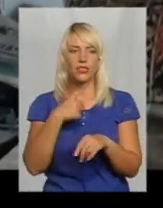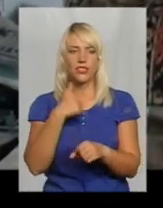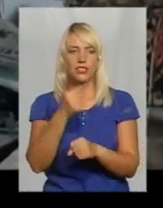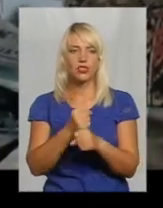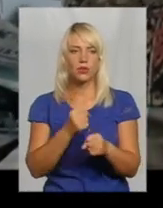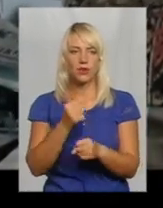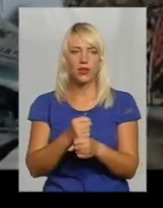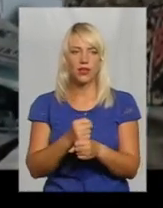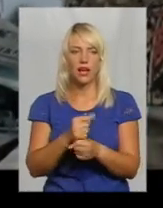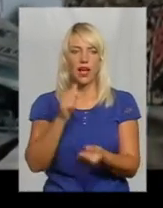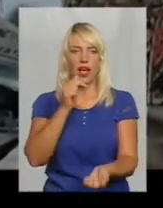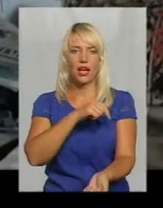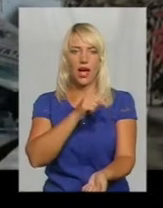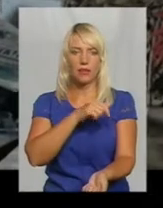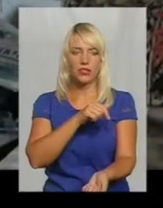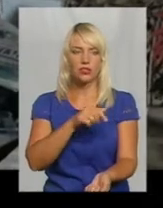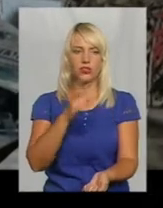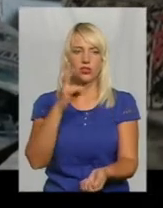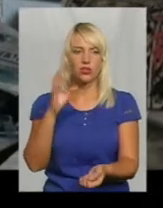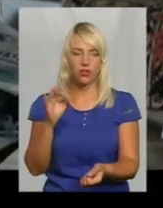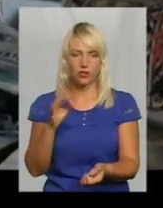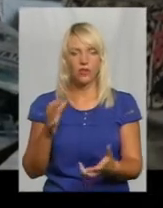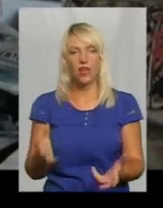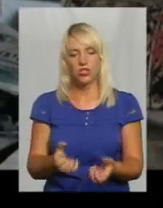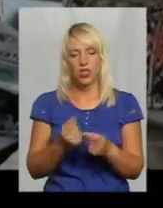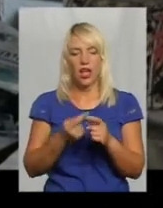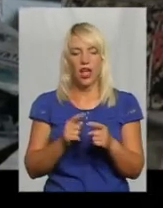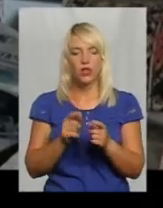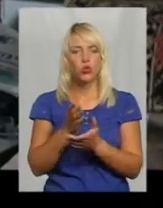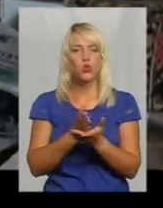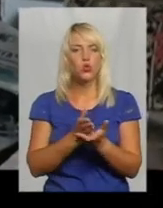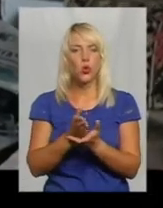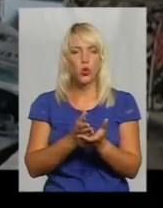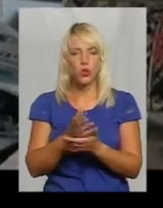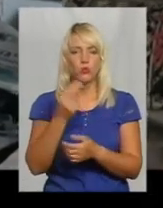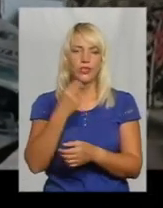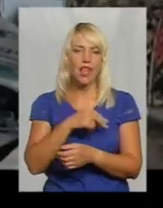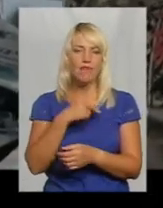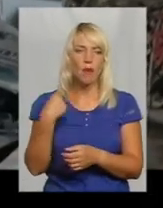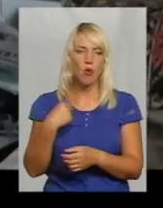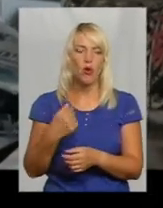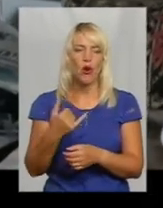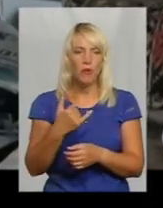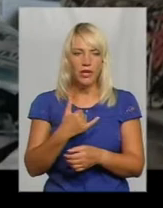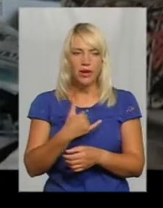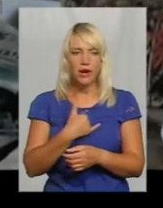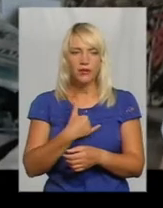зробили капельниці. Ну, знайшла я ту службу, слава Богу, дякувати.